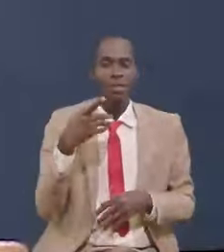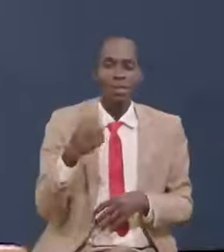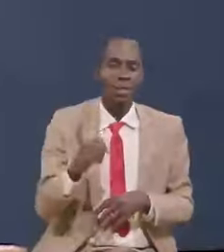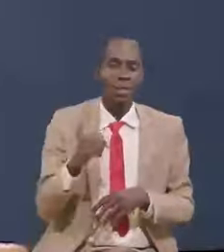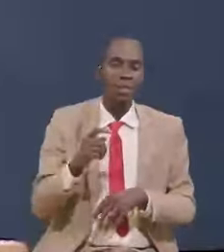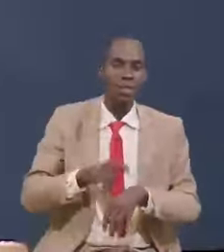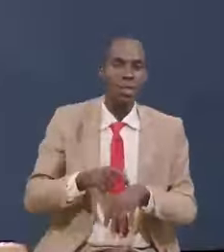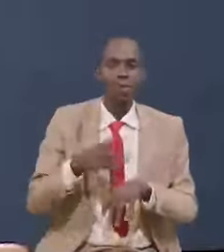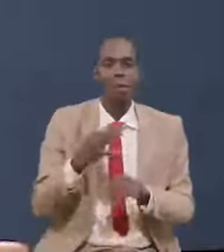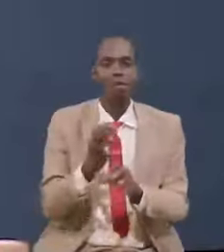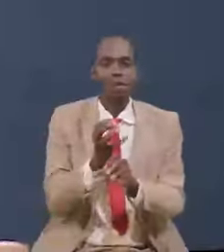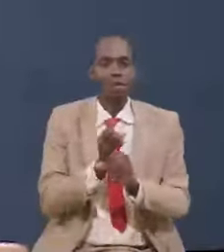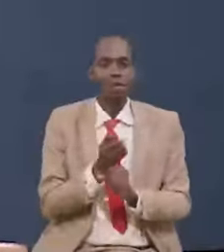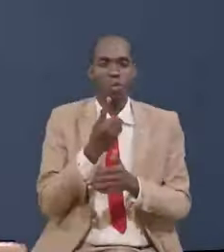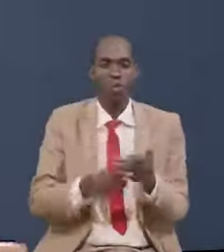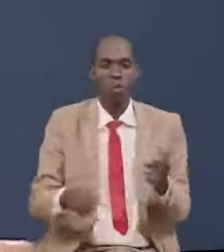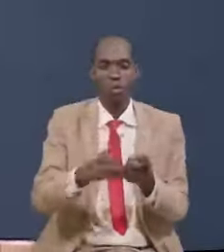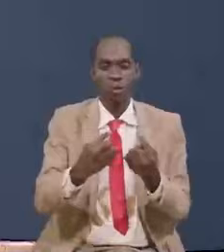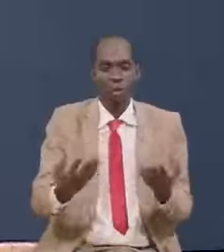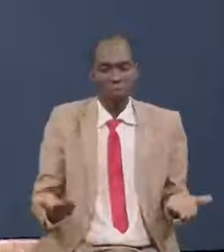le moment de recevoir ce pourquoi tu es venu.